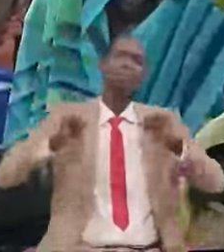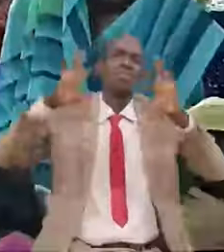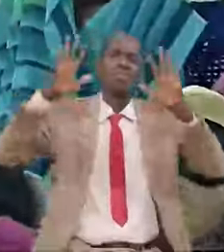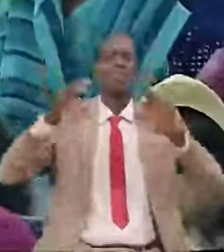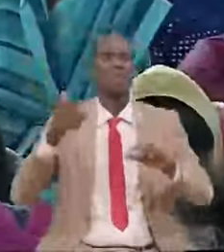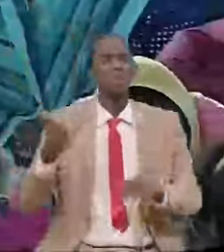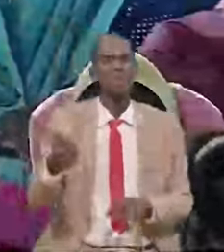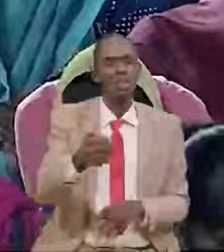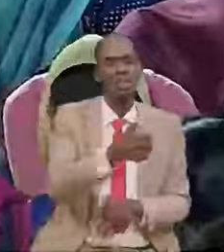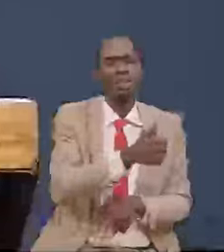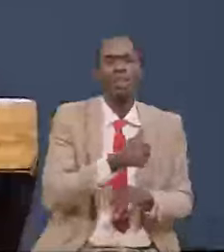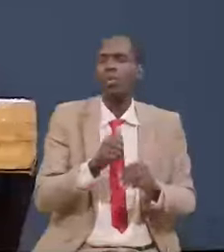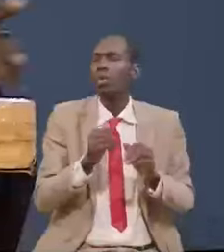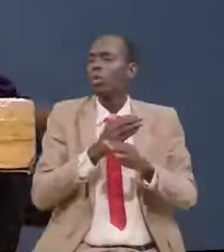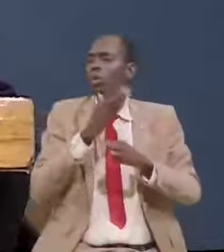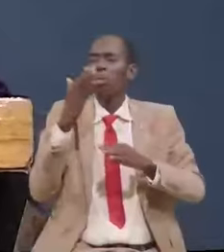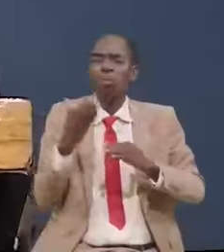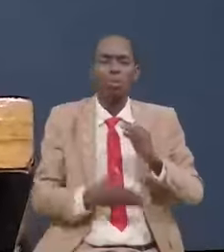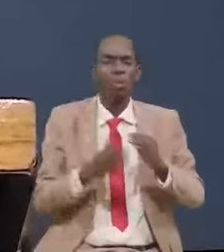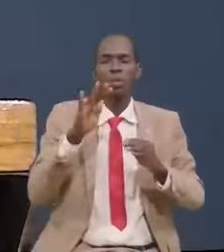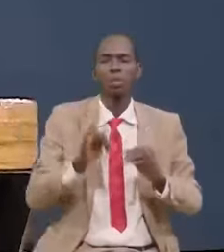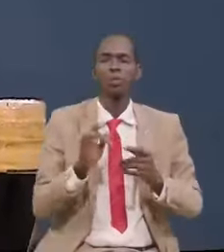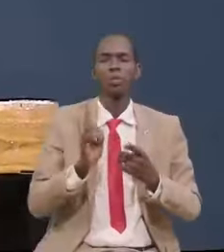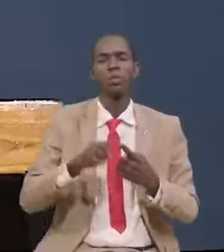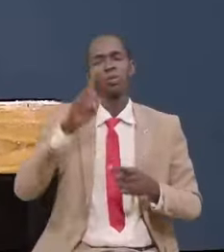Et tu connais ceux qui se sont donnés à toi sans réserve.